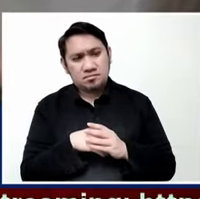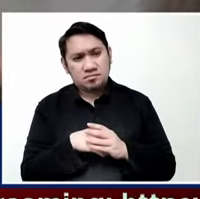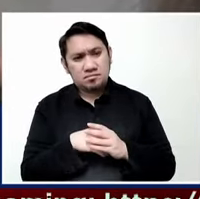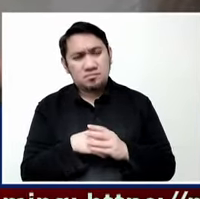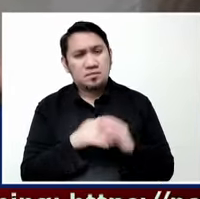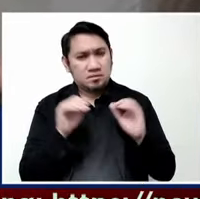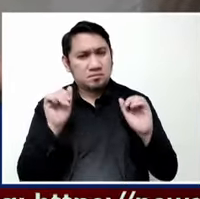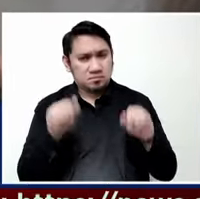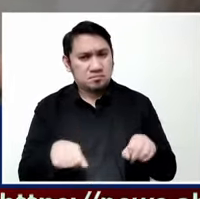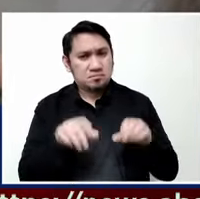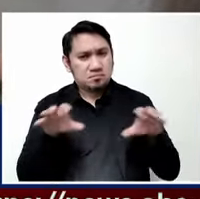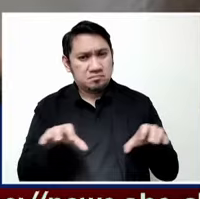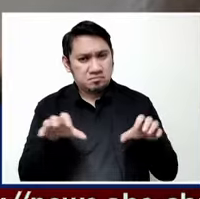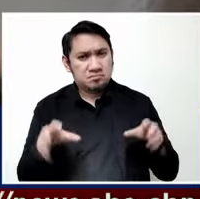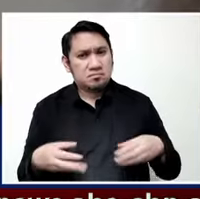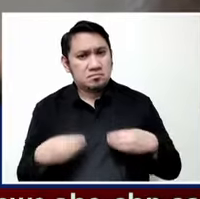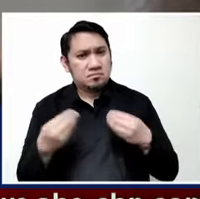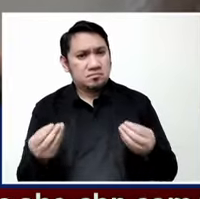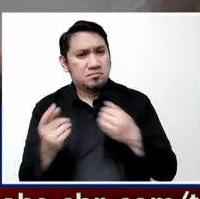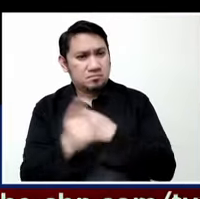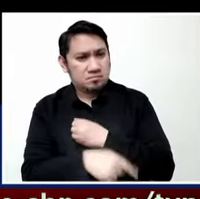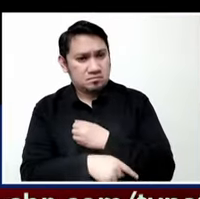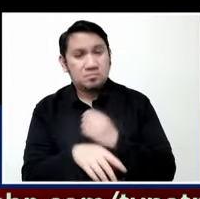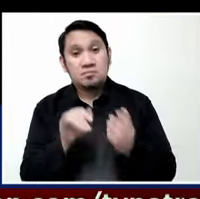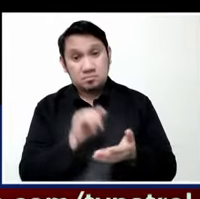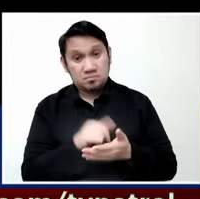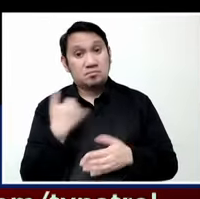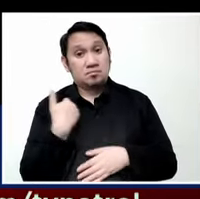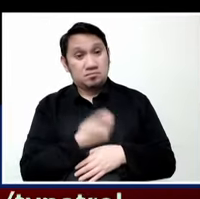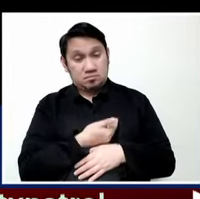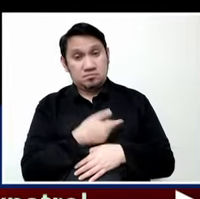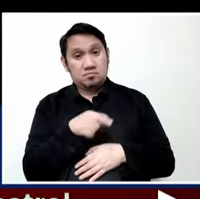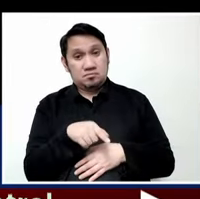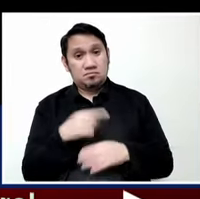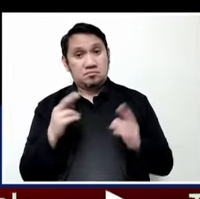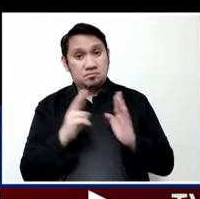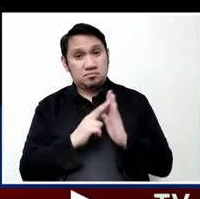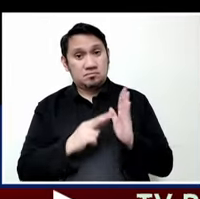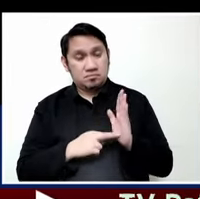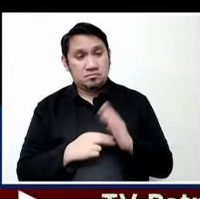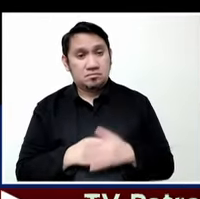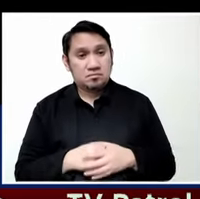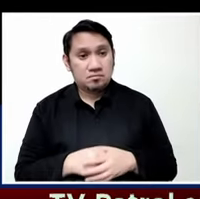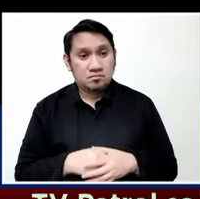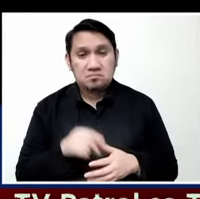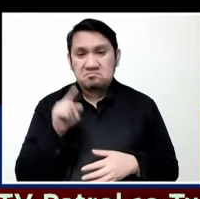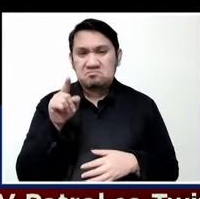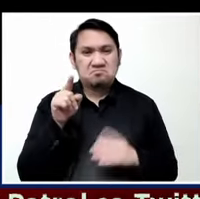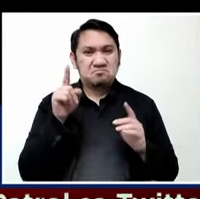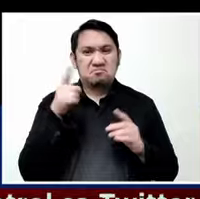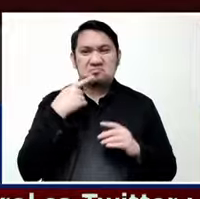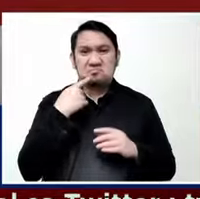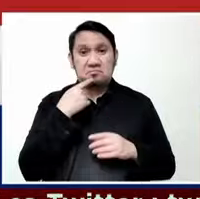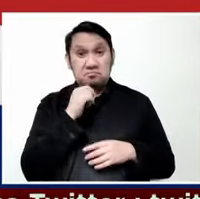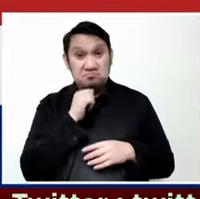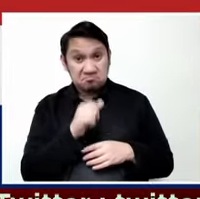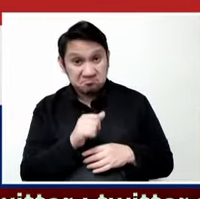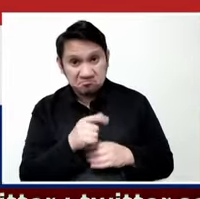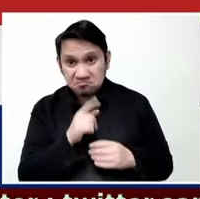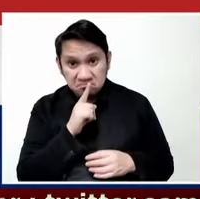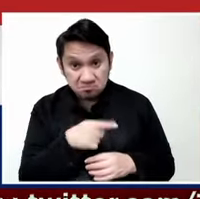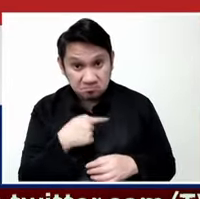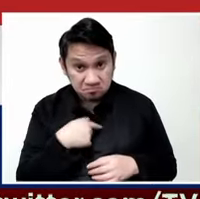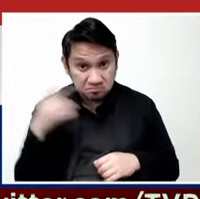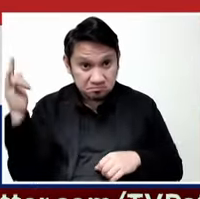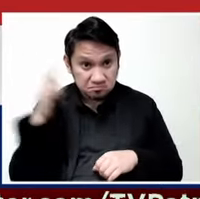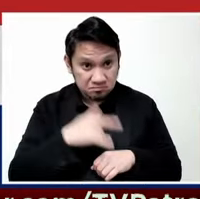possible actions, no? Under our house rules. Pinabulaanan naman ni Teves sa Radyo Pilipinas ang balitang uuwi na siya. You want a more